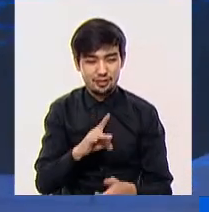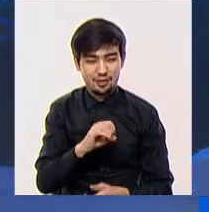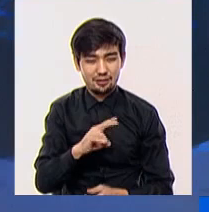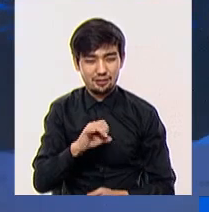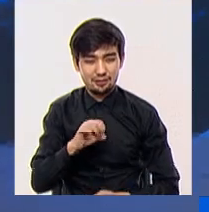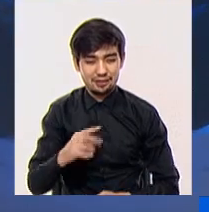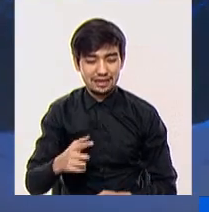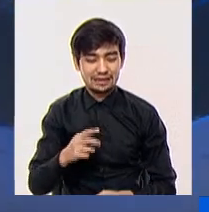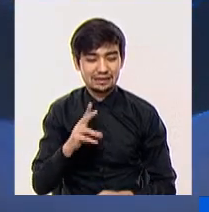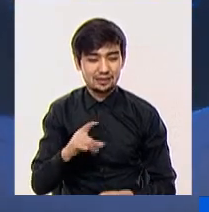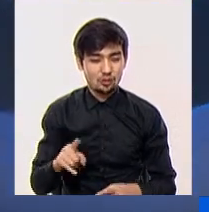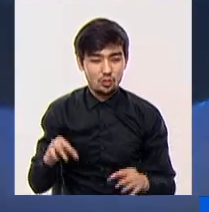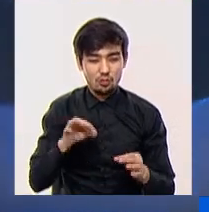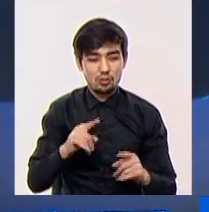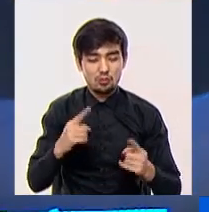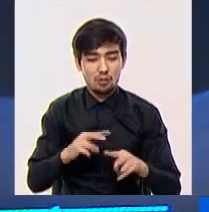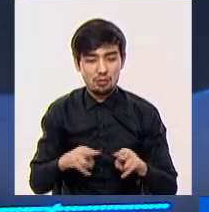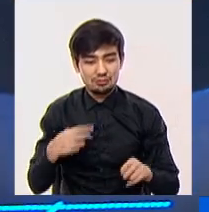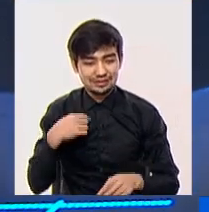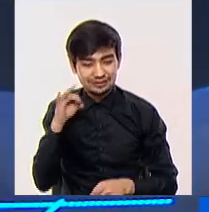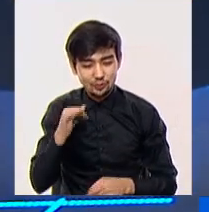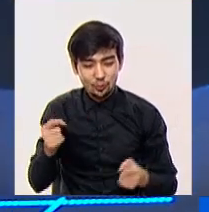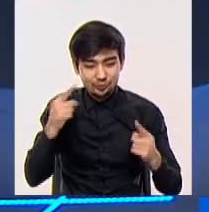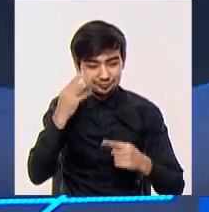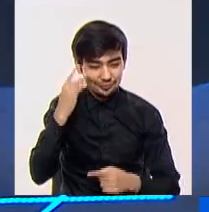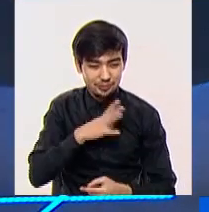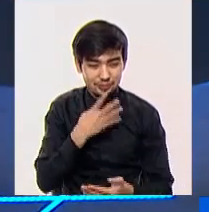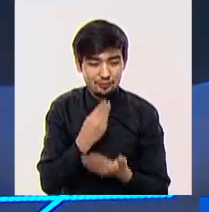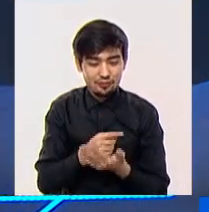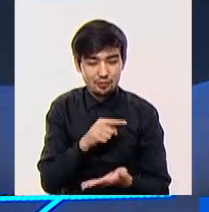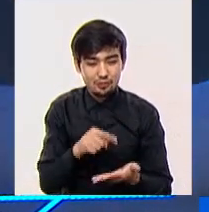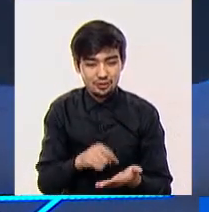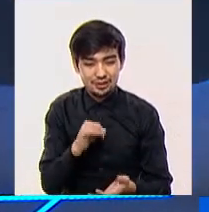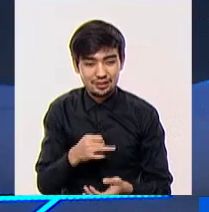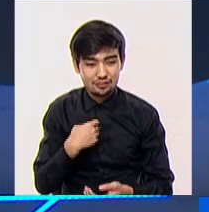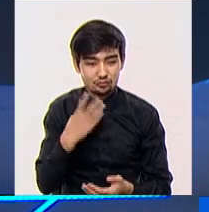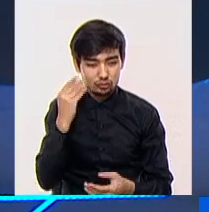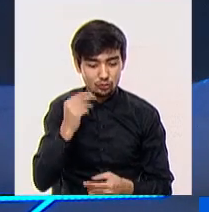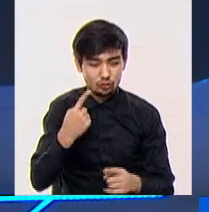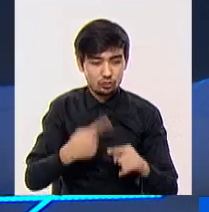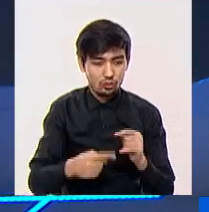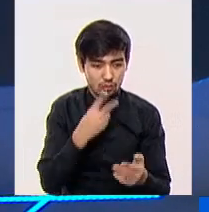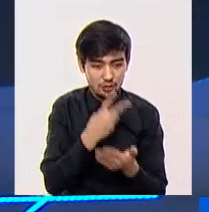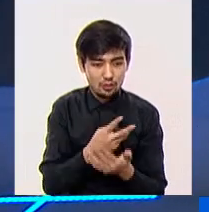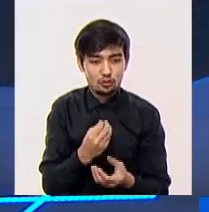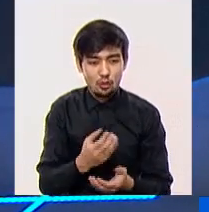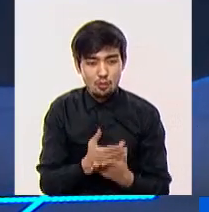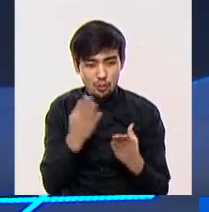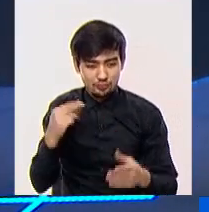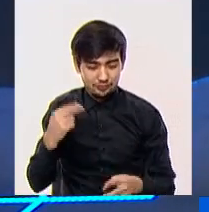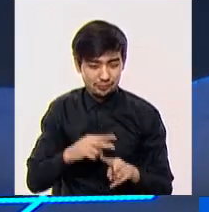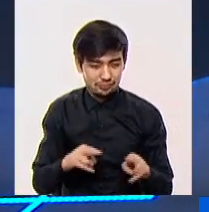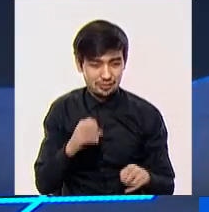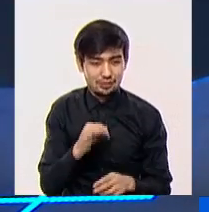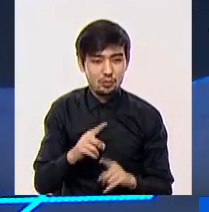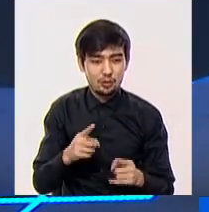Нам стало интересно, почему так получается, и мы решили провести свой опрос. Но у нас цифры оказались другими, еще более тревожными.